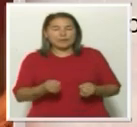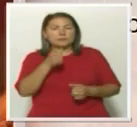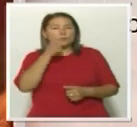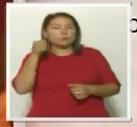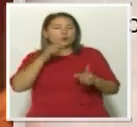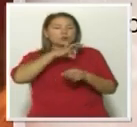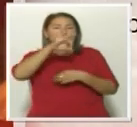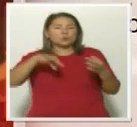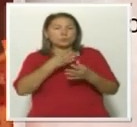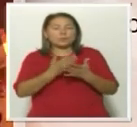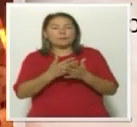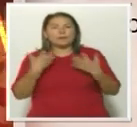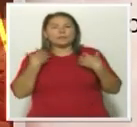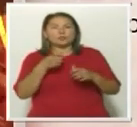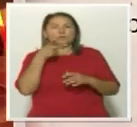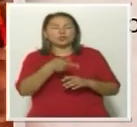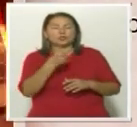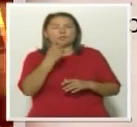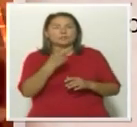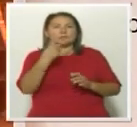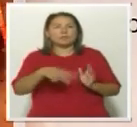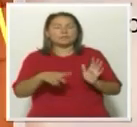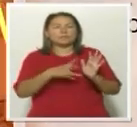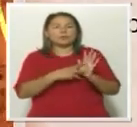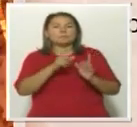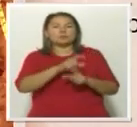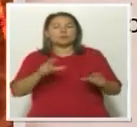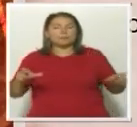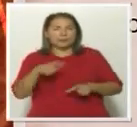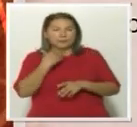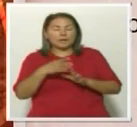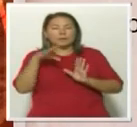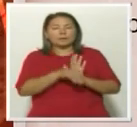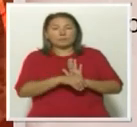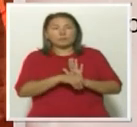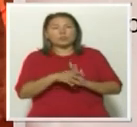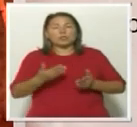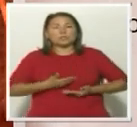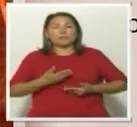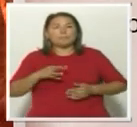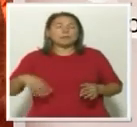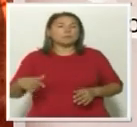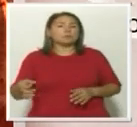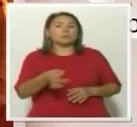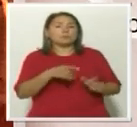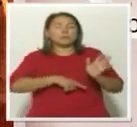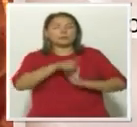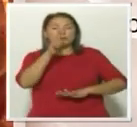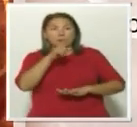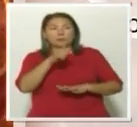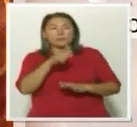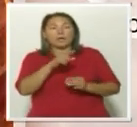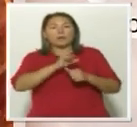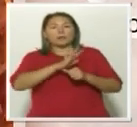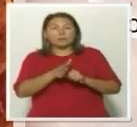прошедшие сутки в стране вылечились 2228 пациентов в их числе 202 жителя мангистауской области сначала пандемии в стране